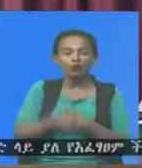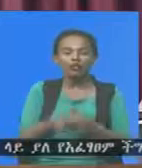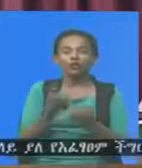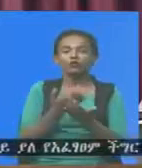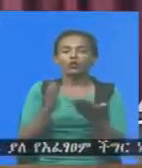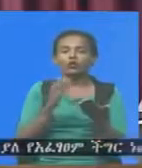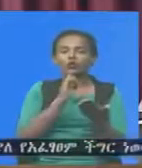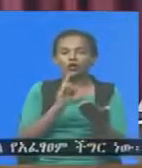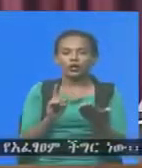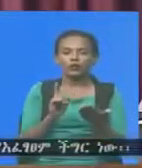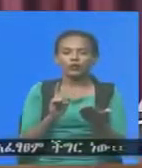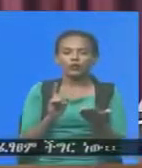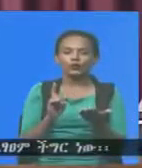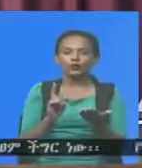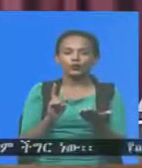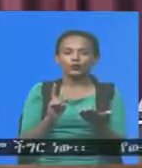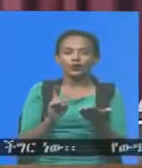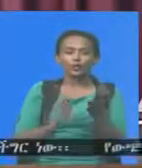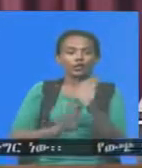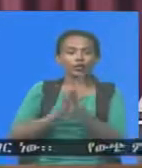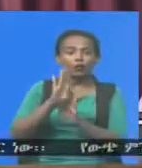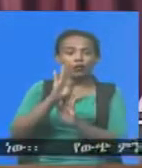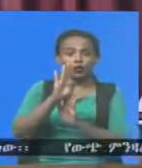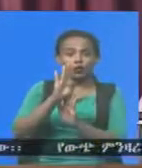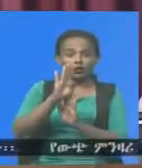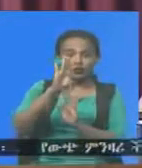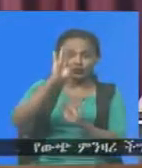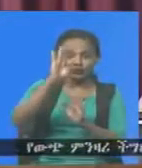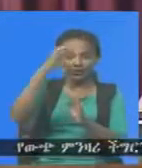ነው። የልማታዊ መንግስታት